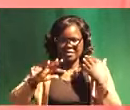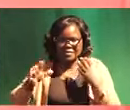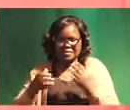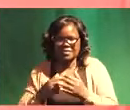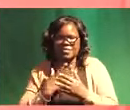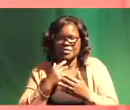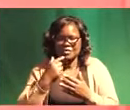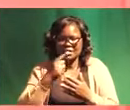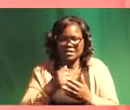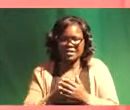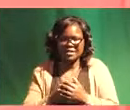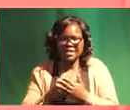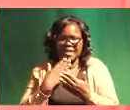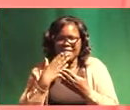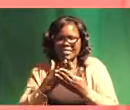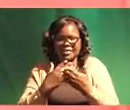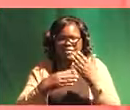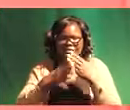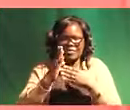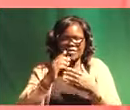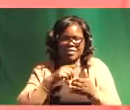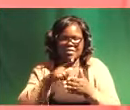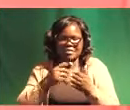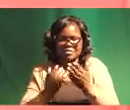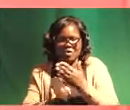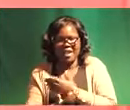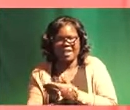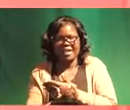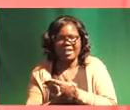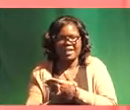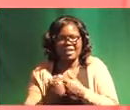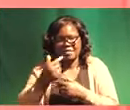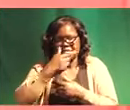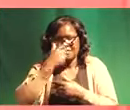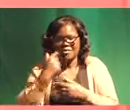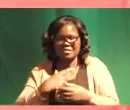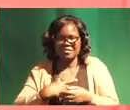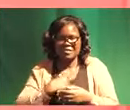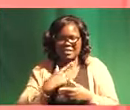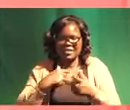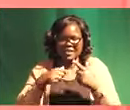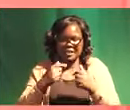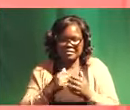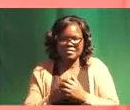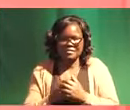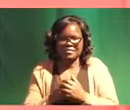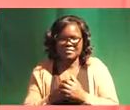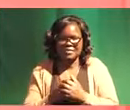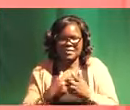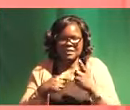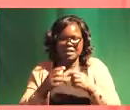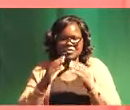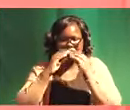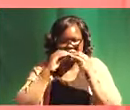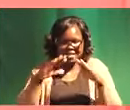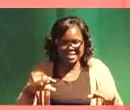nataka kusema ninamshukuru Mungu asubuhi ya leo. Maana mgeni akifika kwetu, anafika na